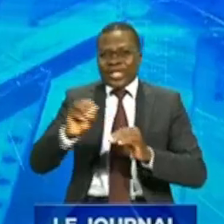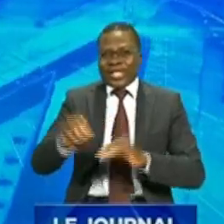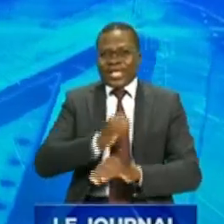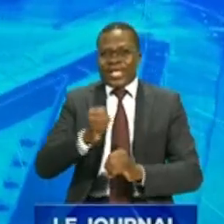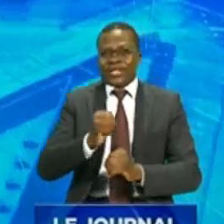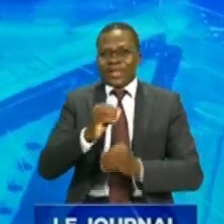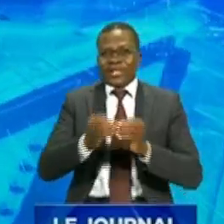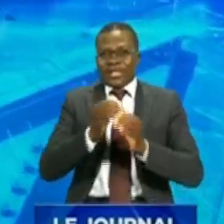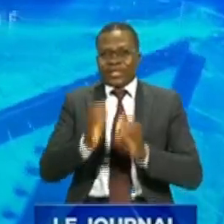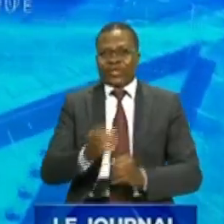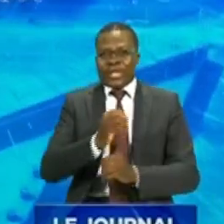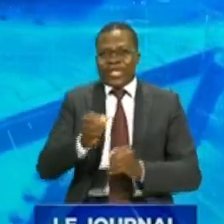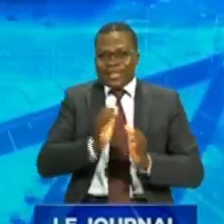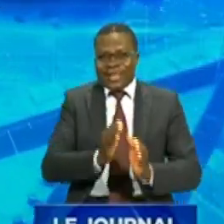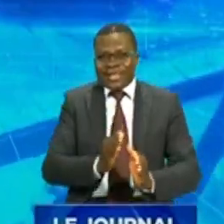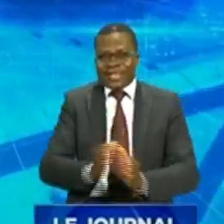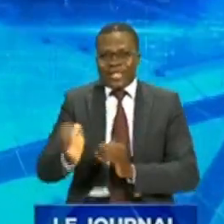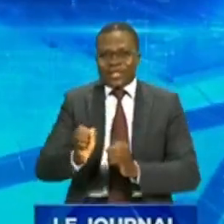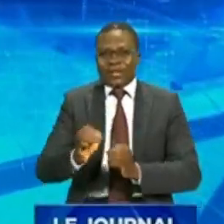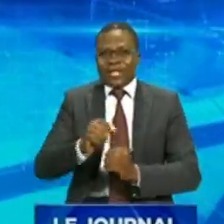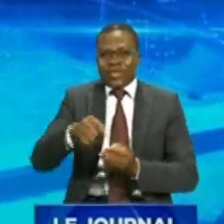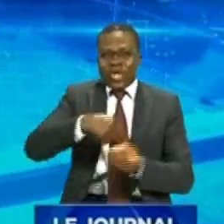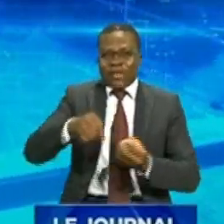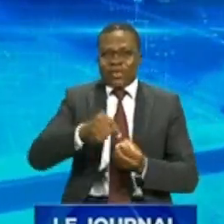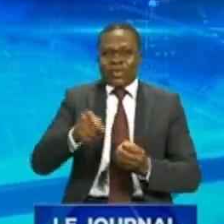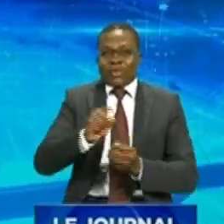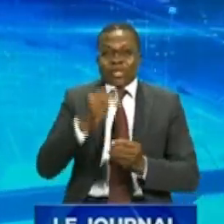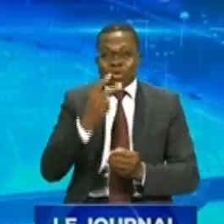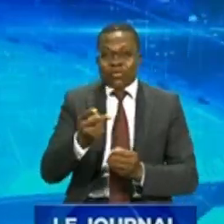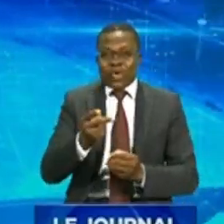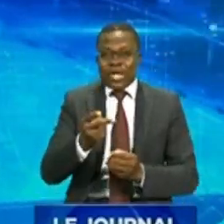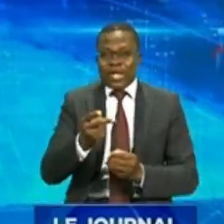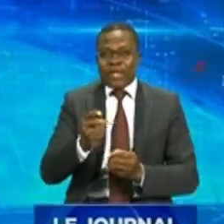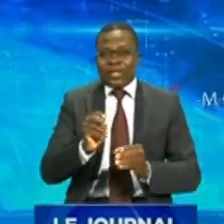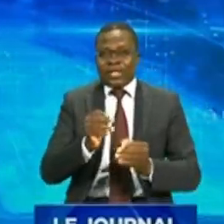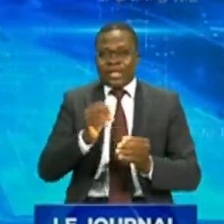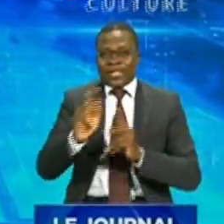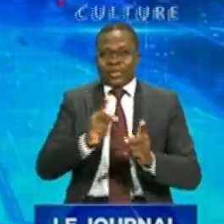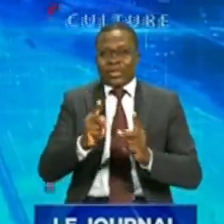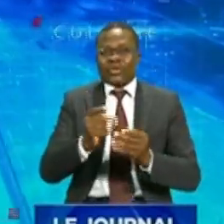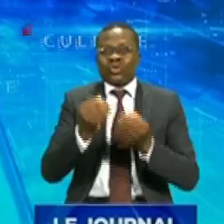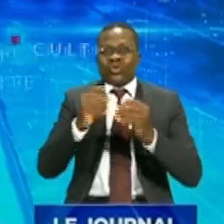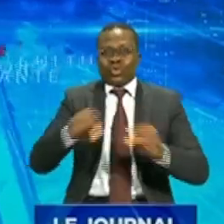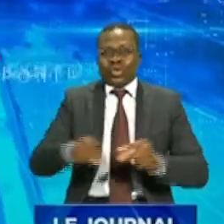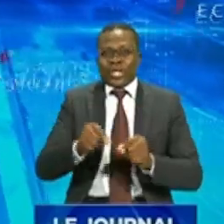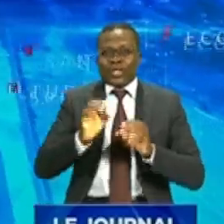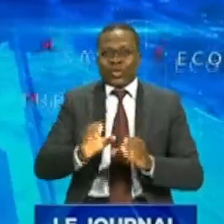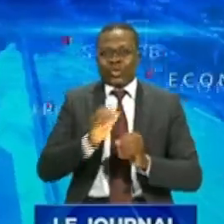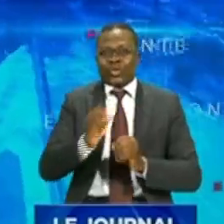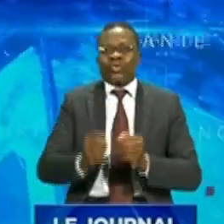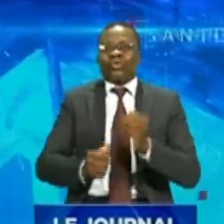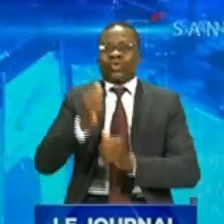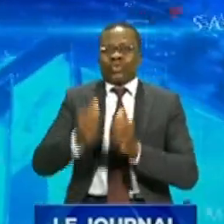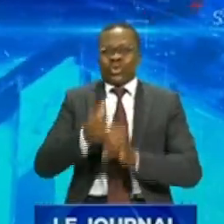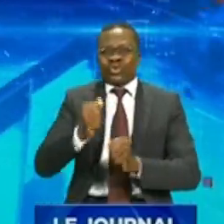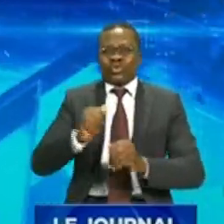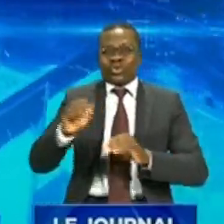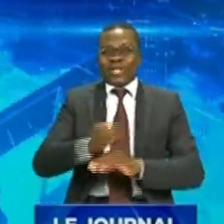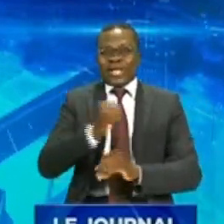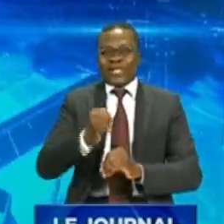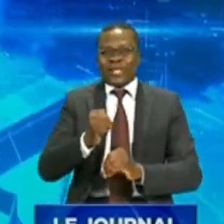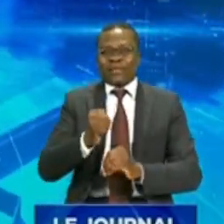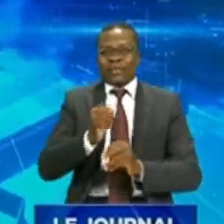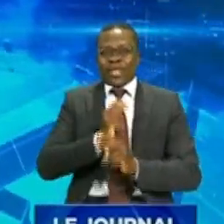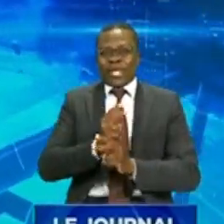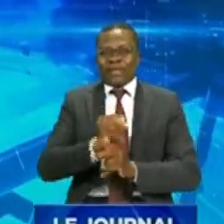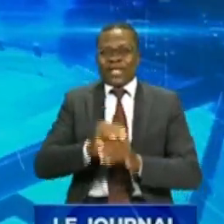des citoyens dans l'assainissement de leur environnement? Vous allez le voir, les habitants de plusieurs quartiers de Cotonou sont de plus en plus engagés à veiller